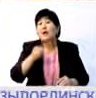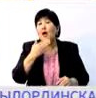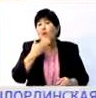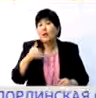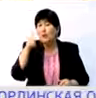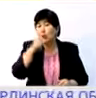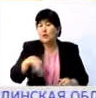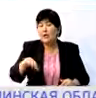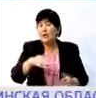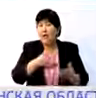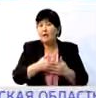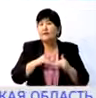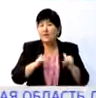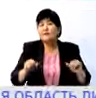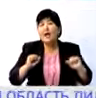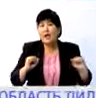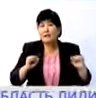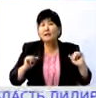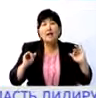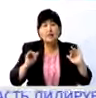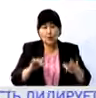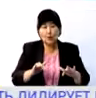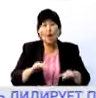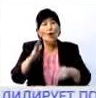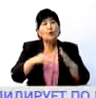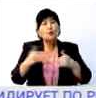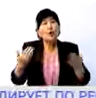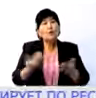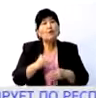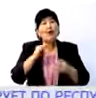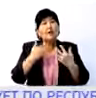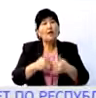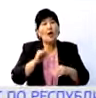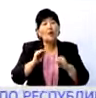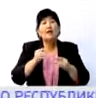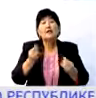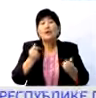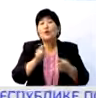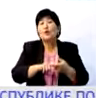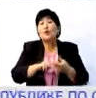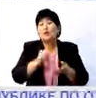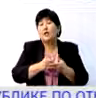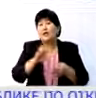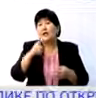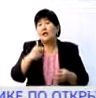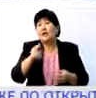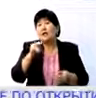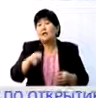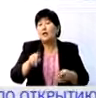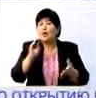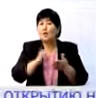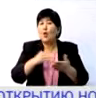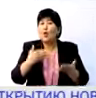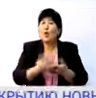последние годы в регионе активно развивается спортивная инфраструктура. Строятся новые сооружения не только за счет бюджета, но и на основе ГЧП. Намечены